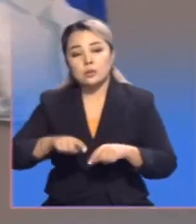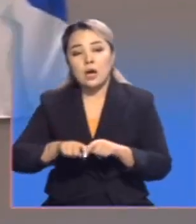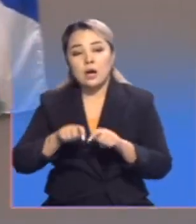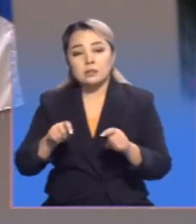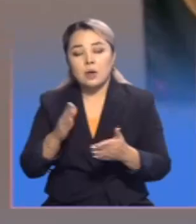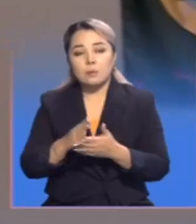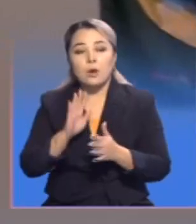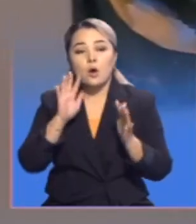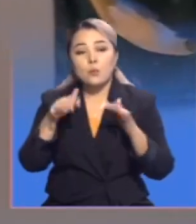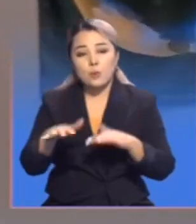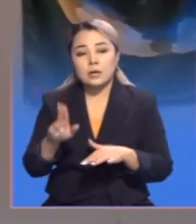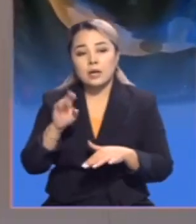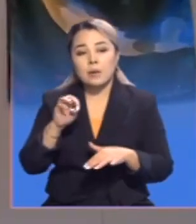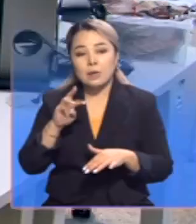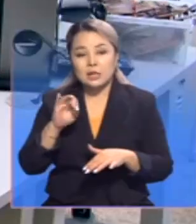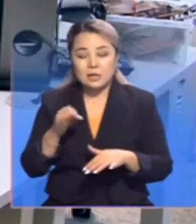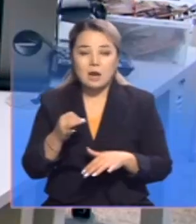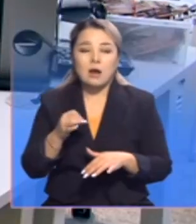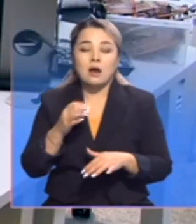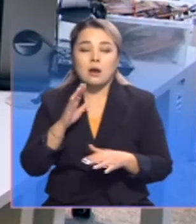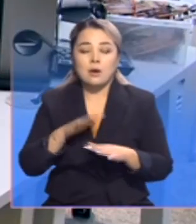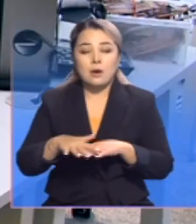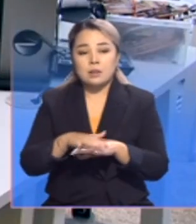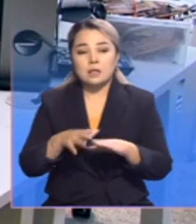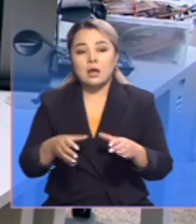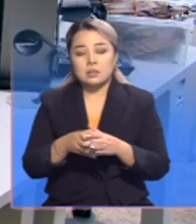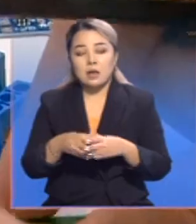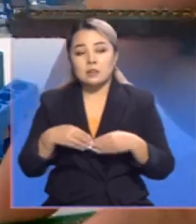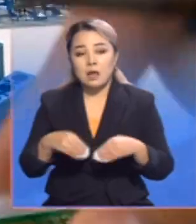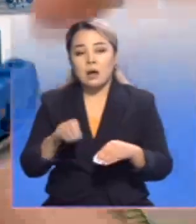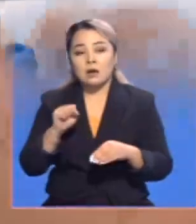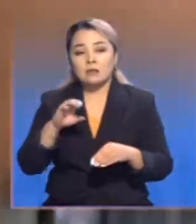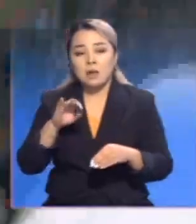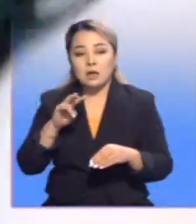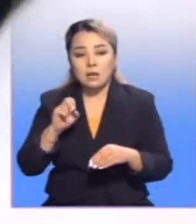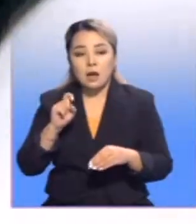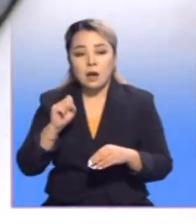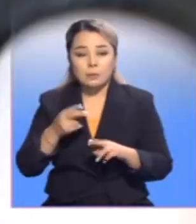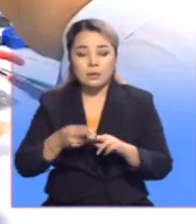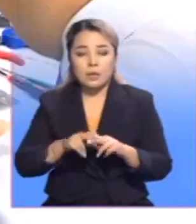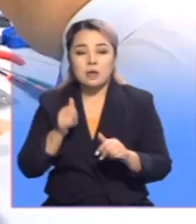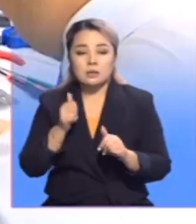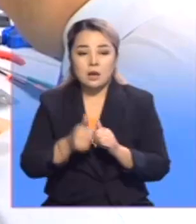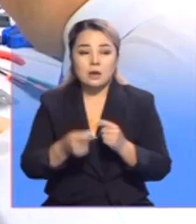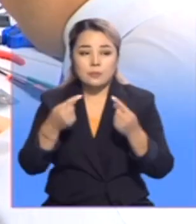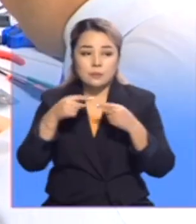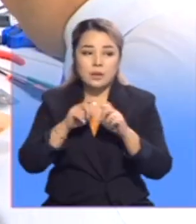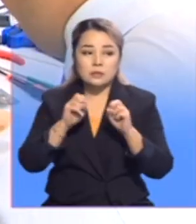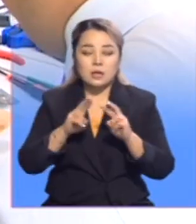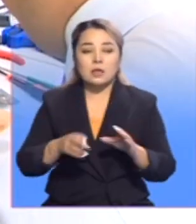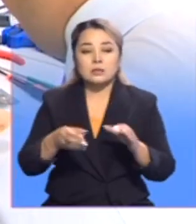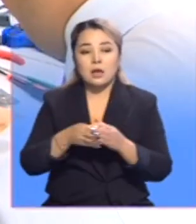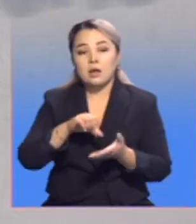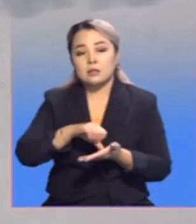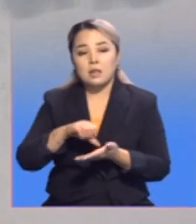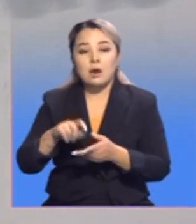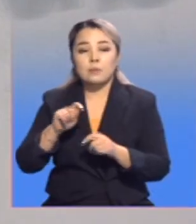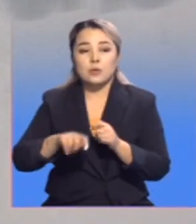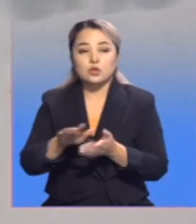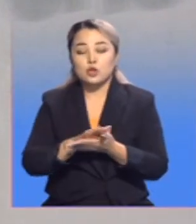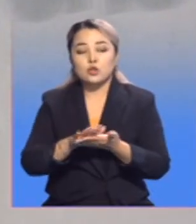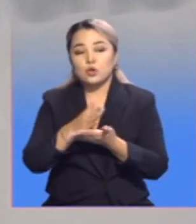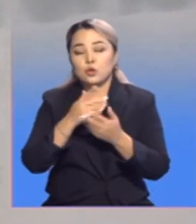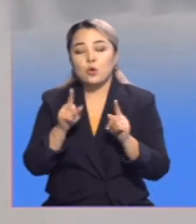Мұхиттың арғы жағында Кремний алқабы десек, бізде Астана хаб халықаралық IT стартап технопаркі. Әзірге салыстыруға келмесе